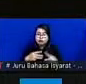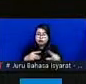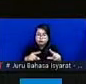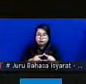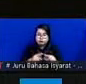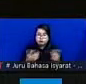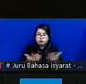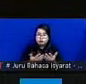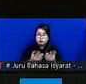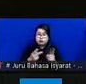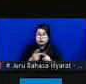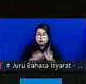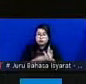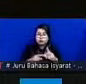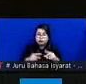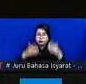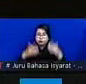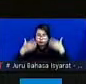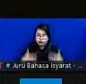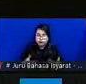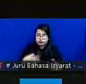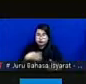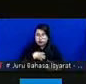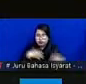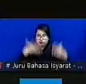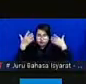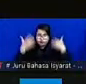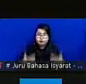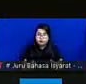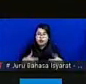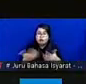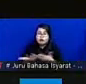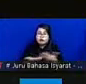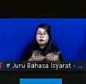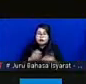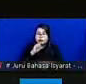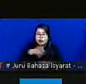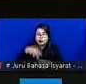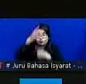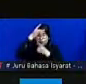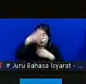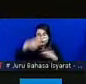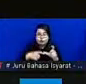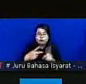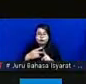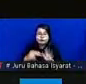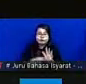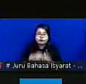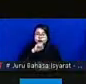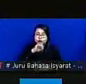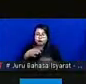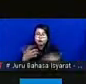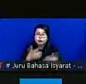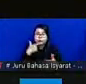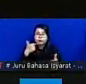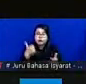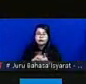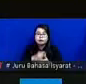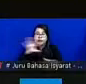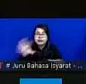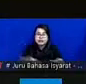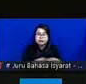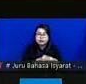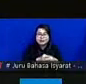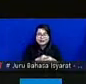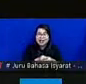Right Based Approach, dan Profesor Shin juga menyebutkan tentang pentingnya partisipasi.